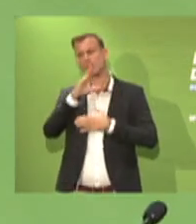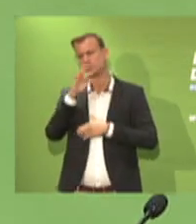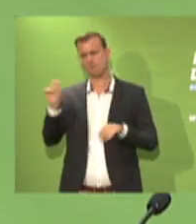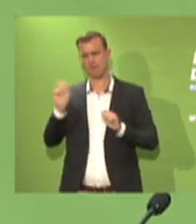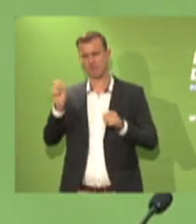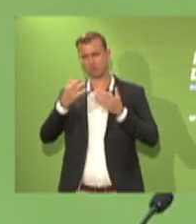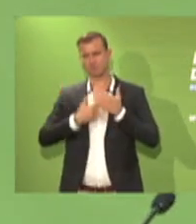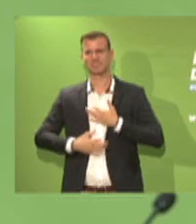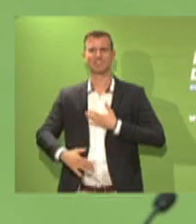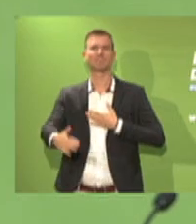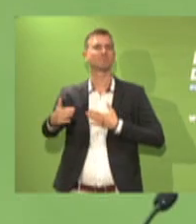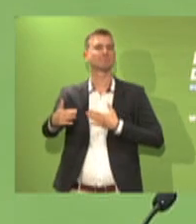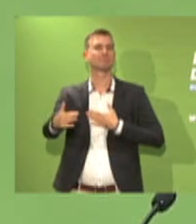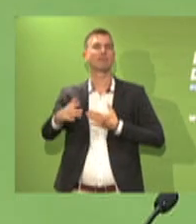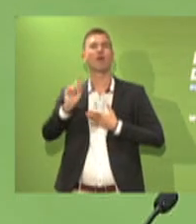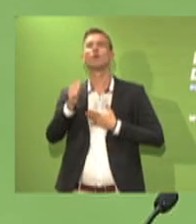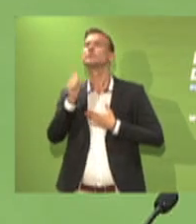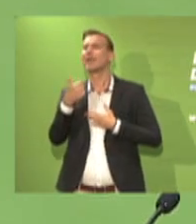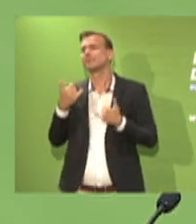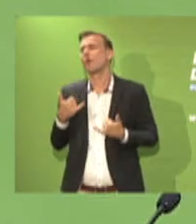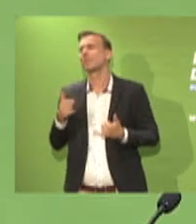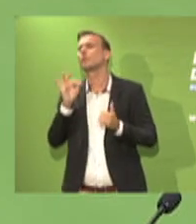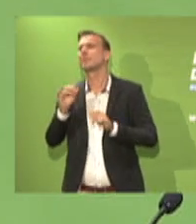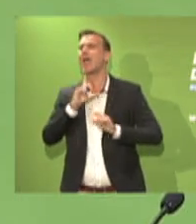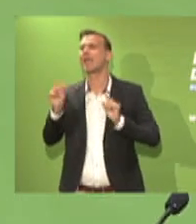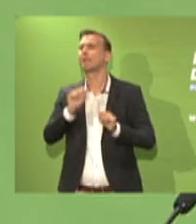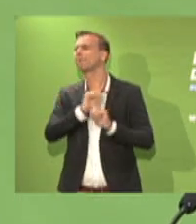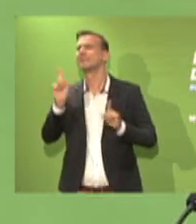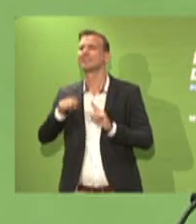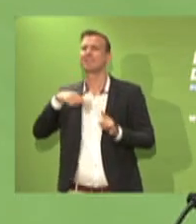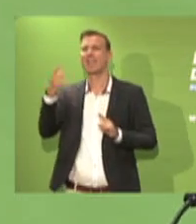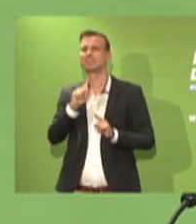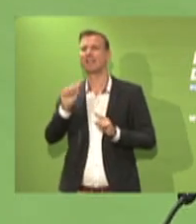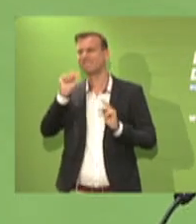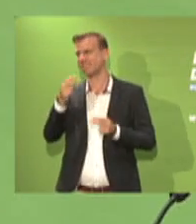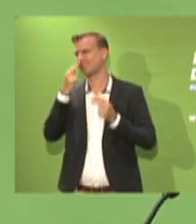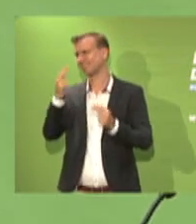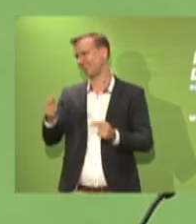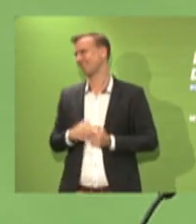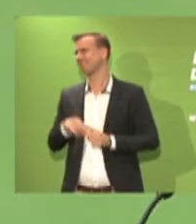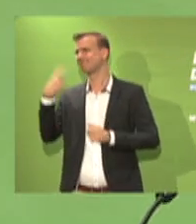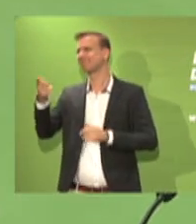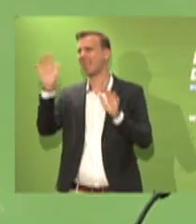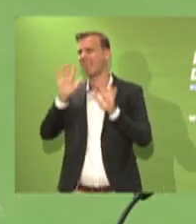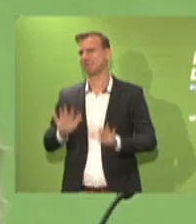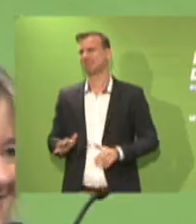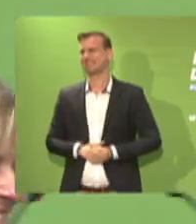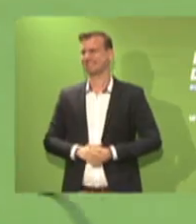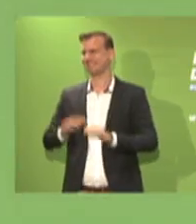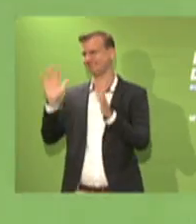Sommerpause und natürlich zuerst mal eine gute Heimreise. Bis zum nächsten Mal. Wir sehen uns wieder im Herbst.